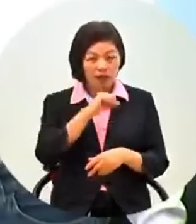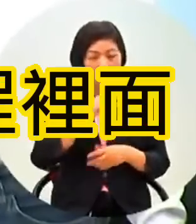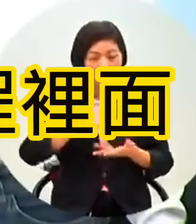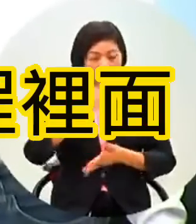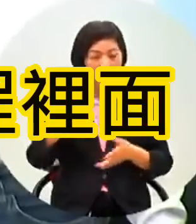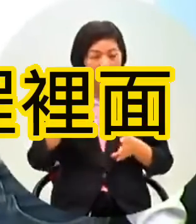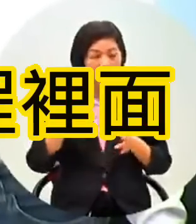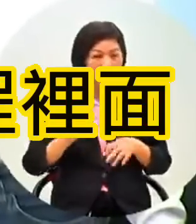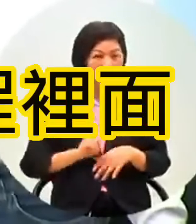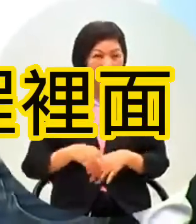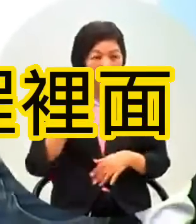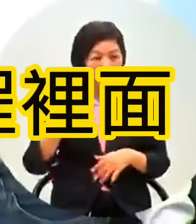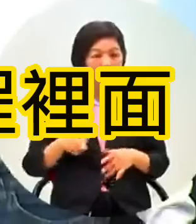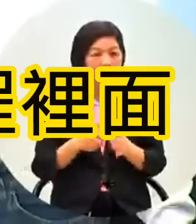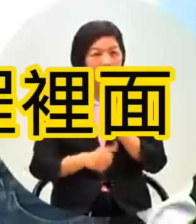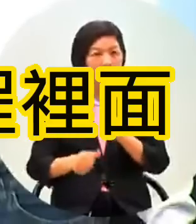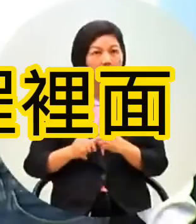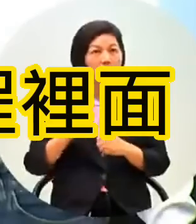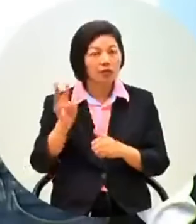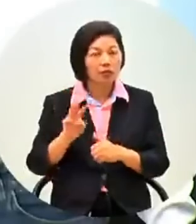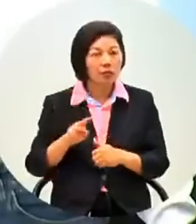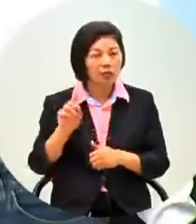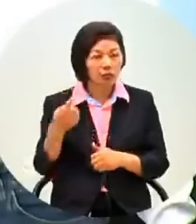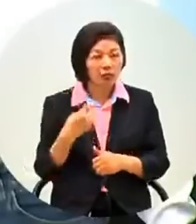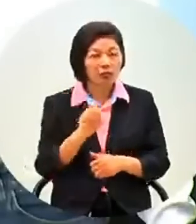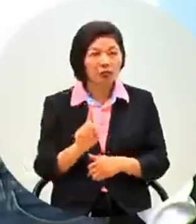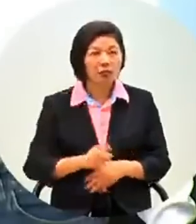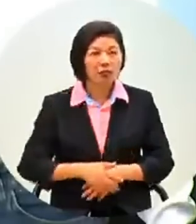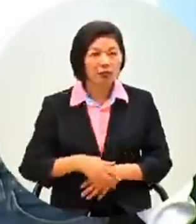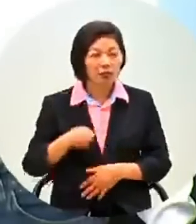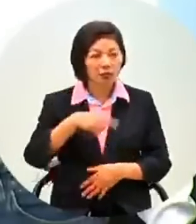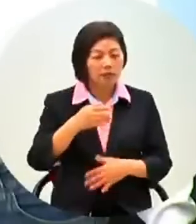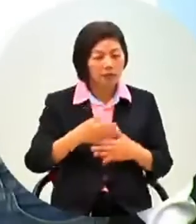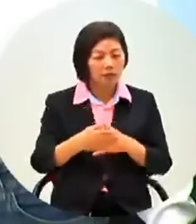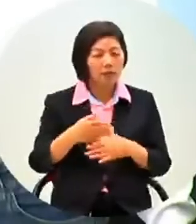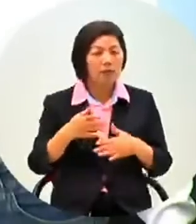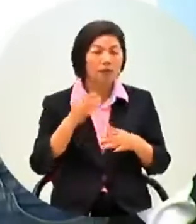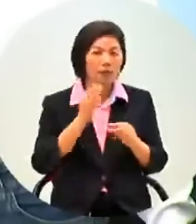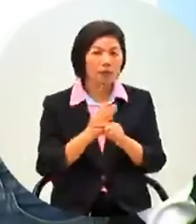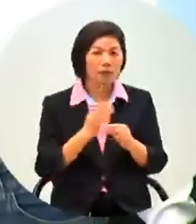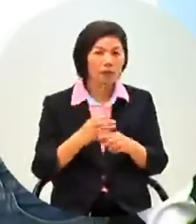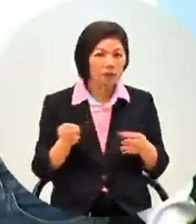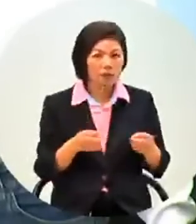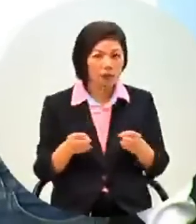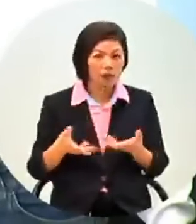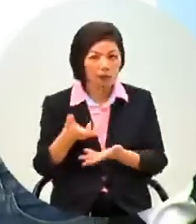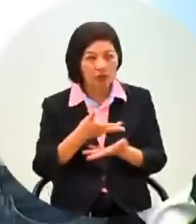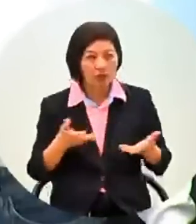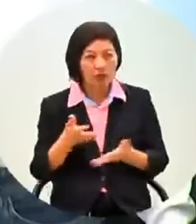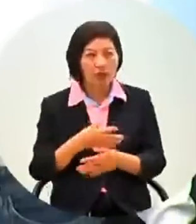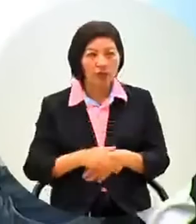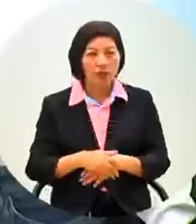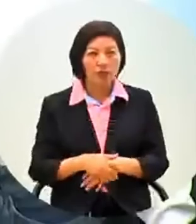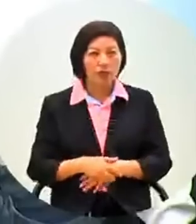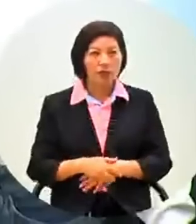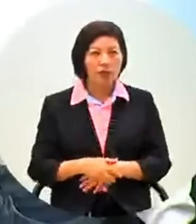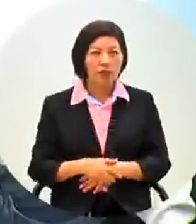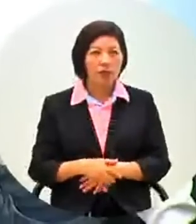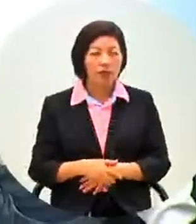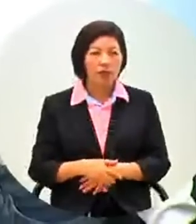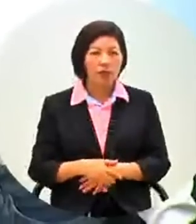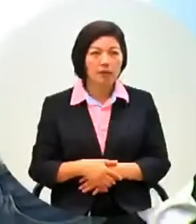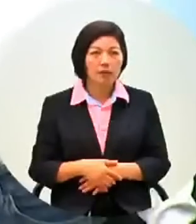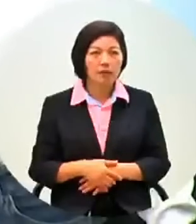始了，这个都是大家在设厂的过程里面大家的协商。一开始当然是用我们平顶净水厂的水，自来水。 哪里的自水自来水